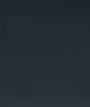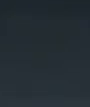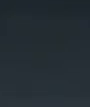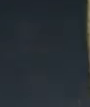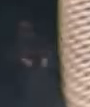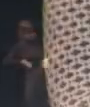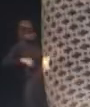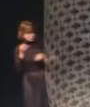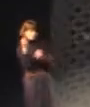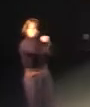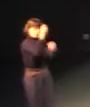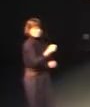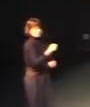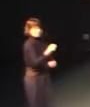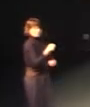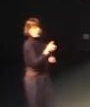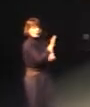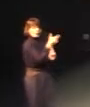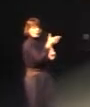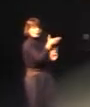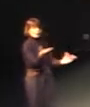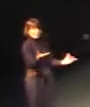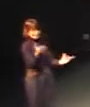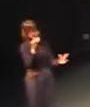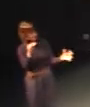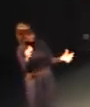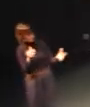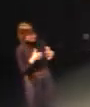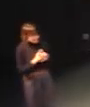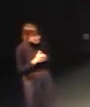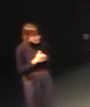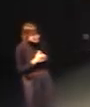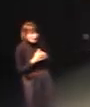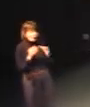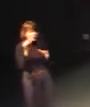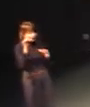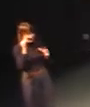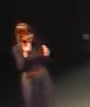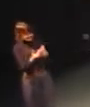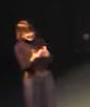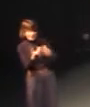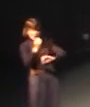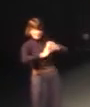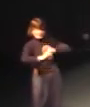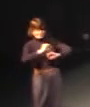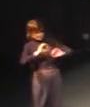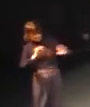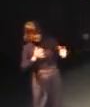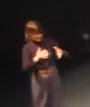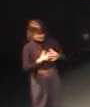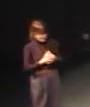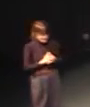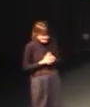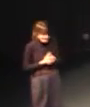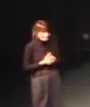alors comment ça se fait que l'on n'ait cette organisation un petit peu particulière de l'antarctique en